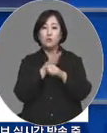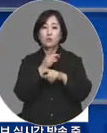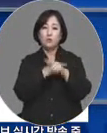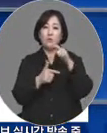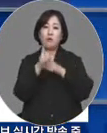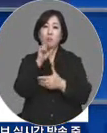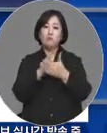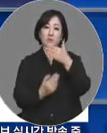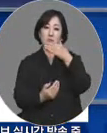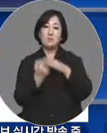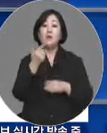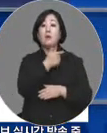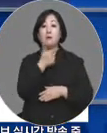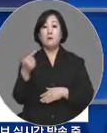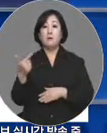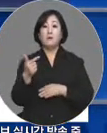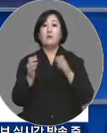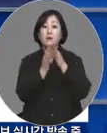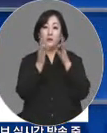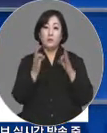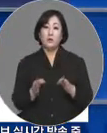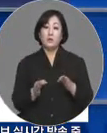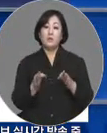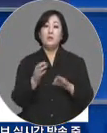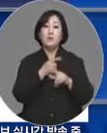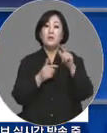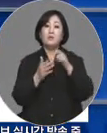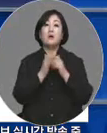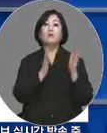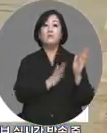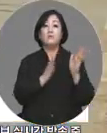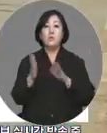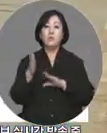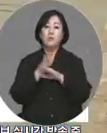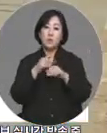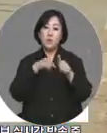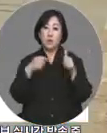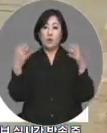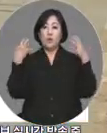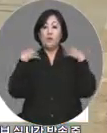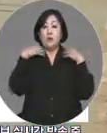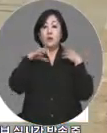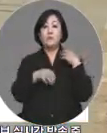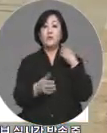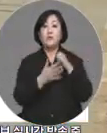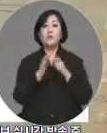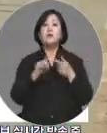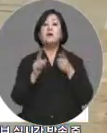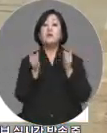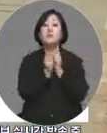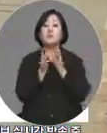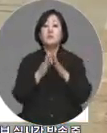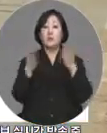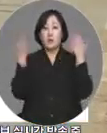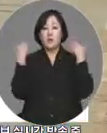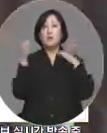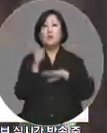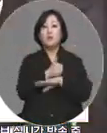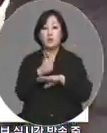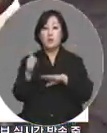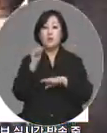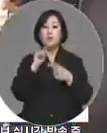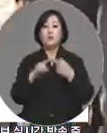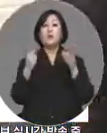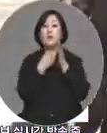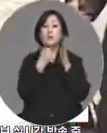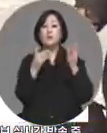많기 때문에 그동안의 방역 역량을 바탕으로 우리 교육청에서는 대면 수업을 진행할 계획입니다. 네.